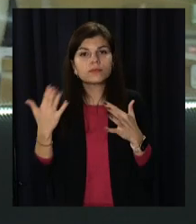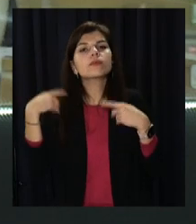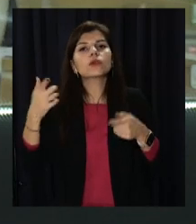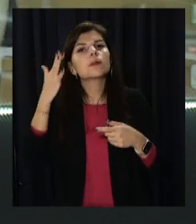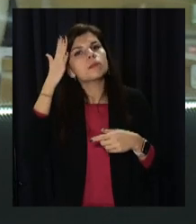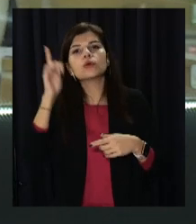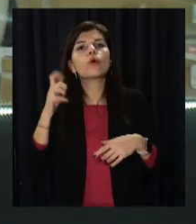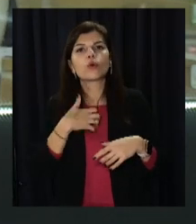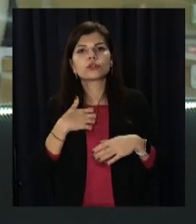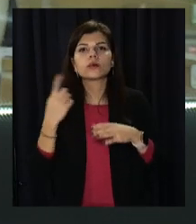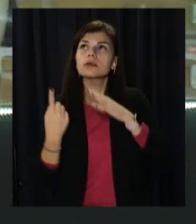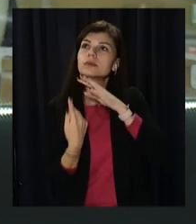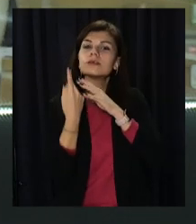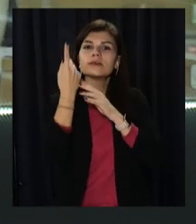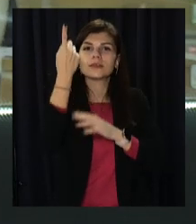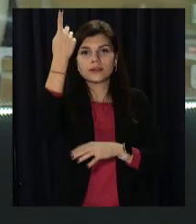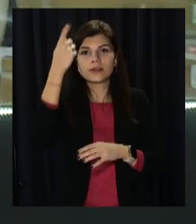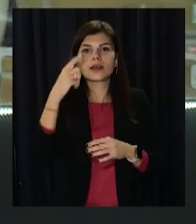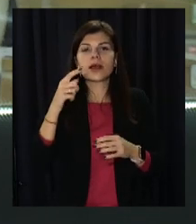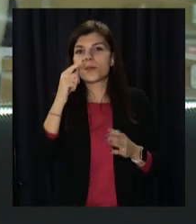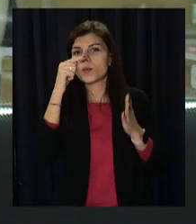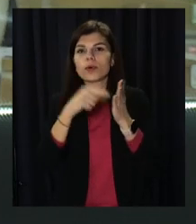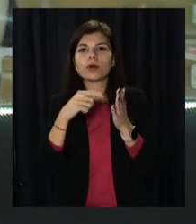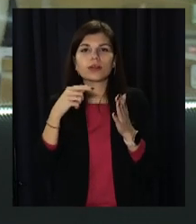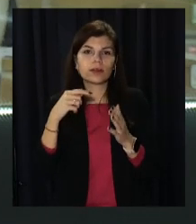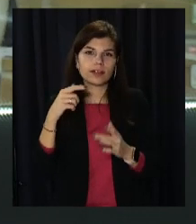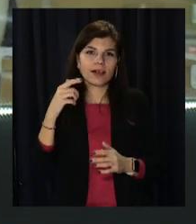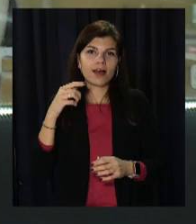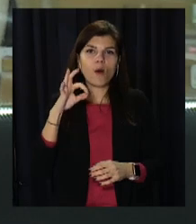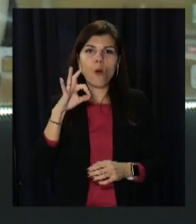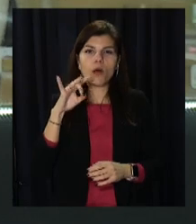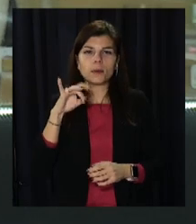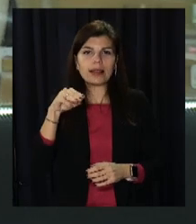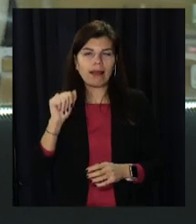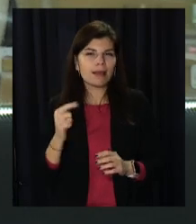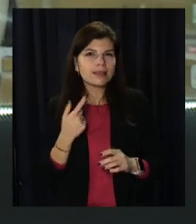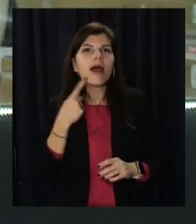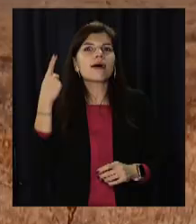– досягнути лінії кармана і доправити супутник на навколоземну орбіту.